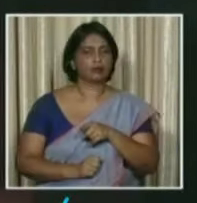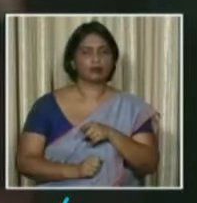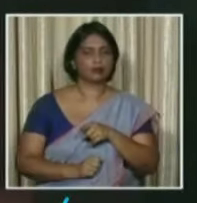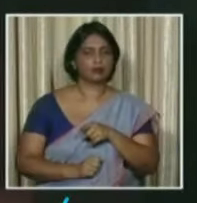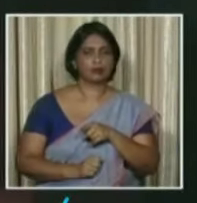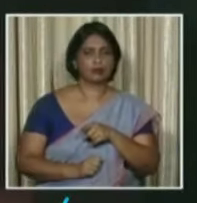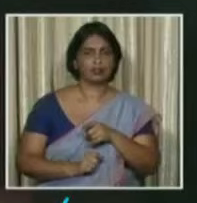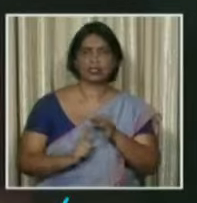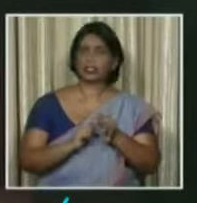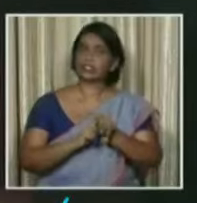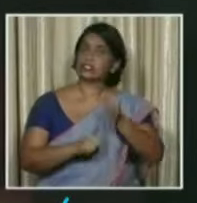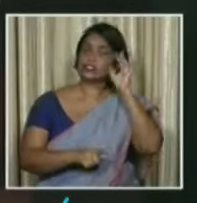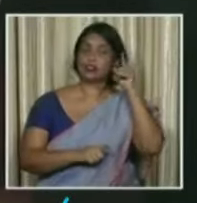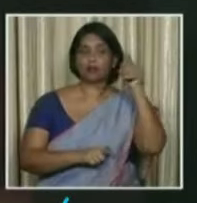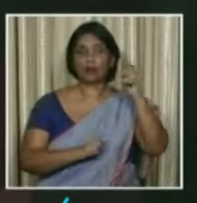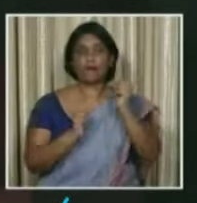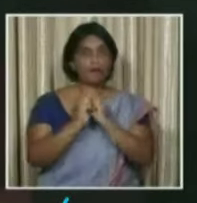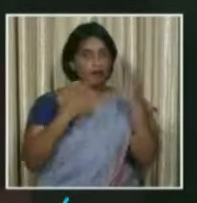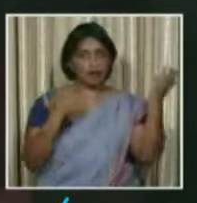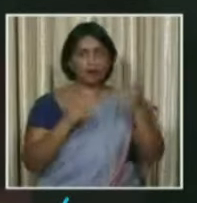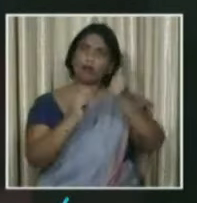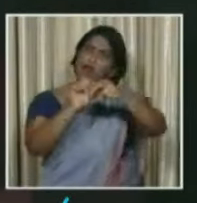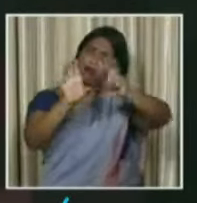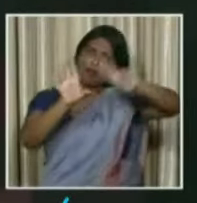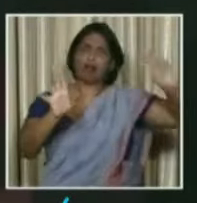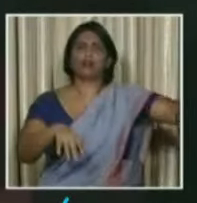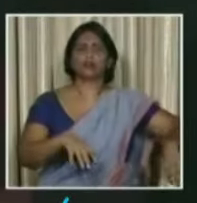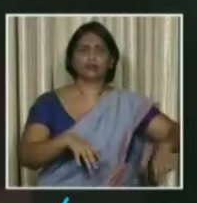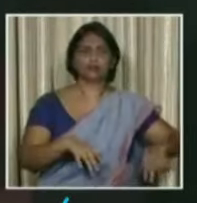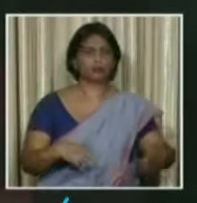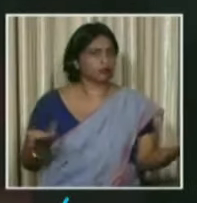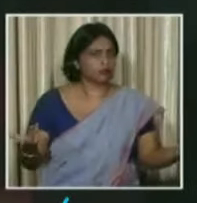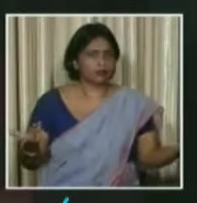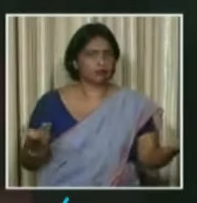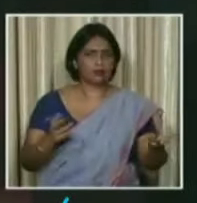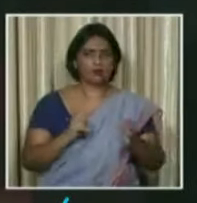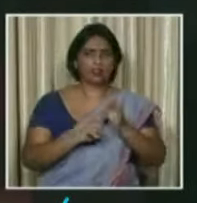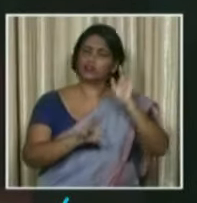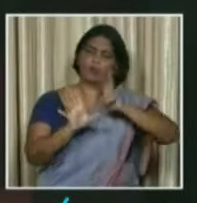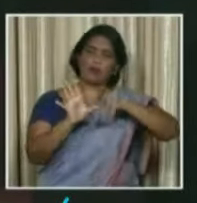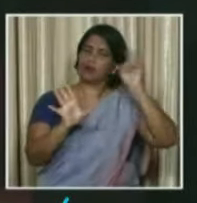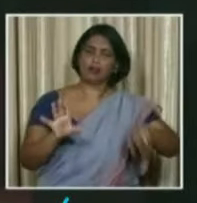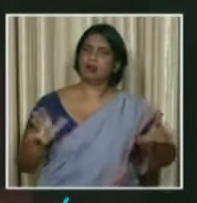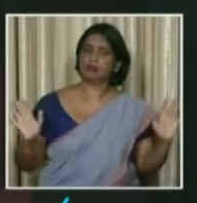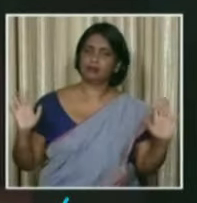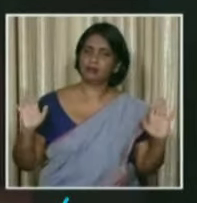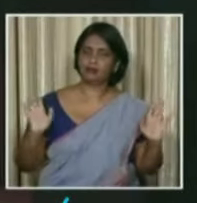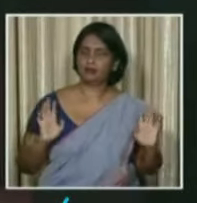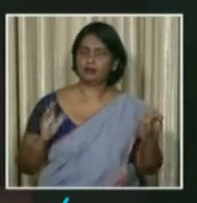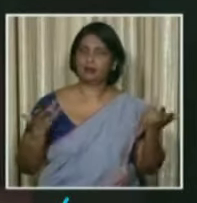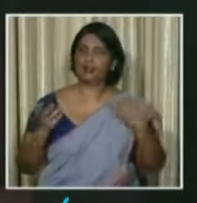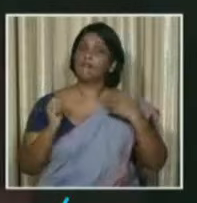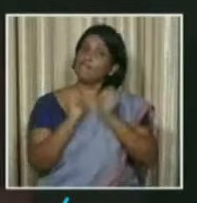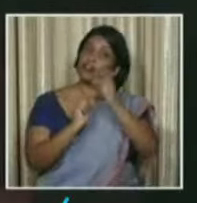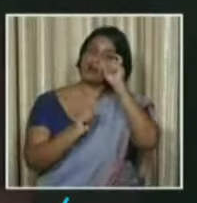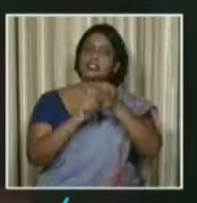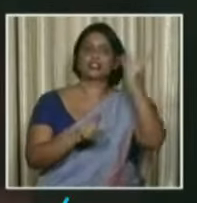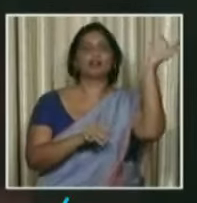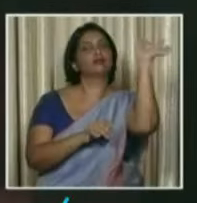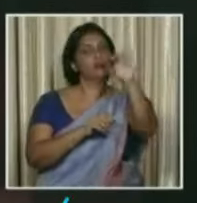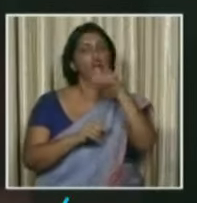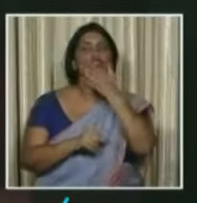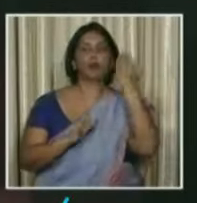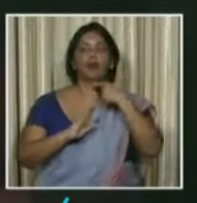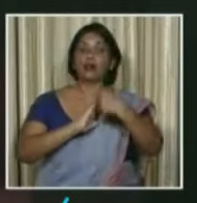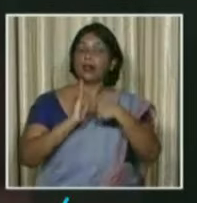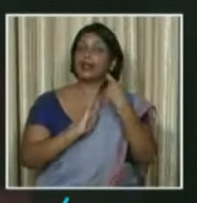කරන්න. ජනාධිපතිවරයාට ඕක කරන්න බැරි නම් එයාට ඉල්ලස්සෙන්න කියන්න. හරි හරි. කොමිෂන්. ජනාධිපති ගම ඉල්ලස්සෙන්න කියන්න. එතකොට වැඩ බලන ජනාධිපතිට පුළුවන්